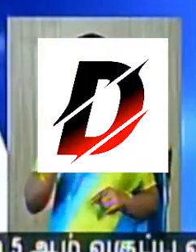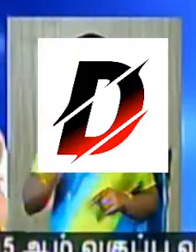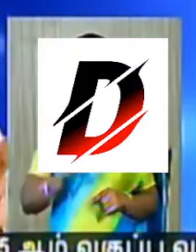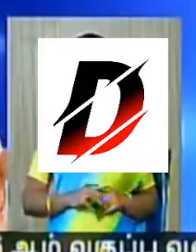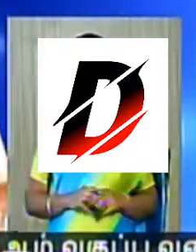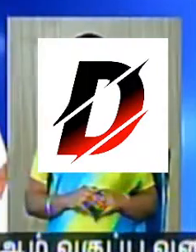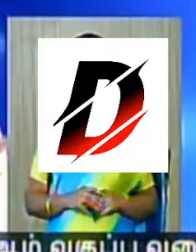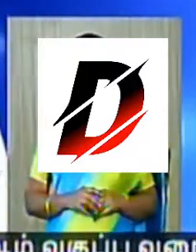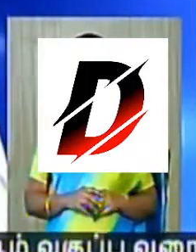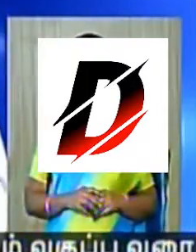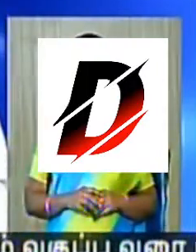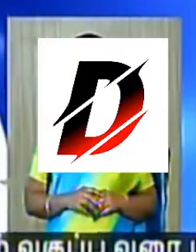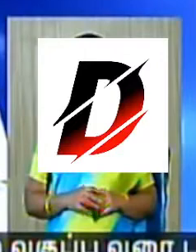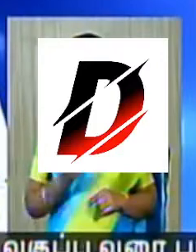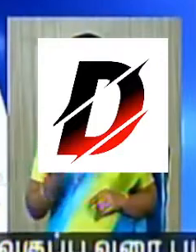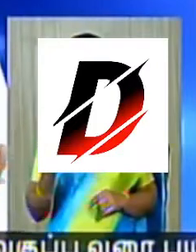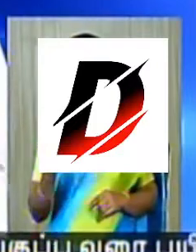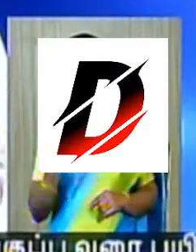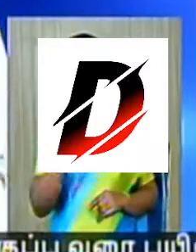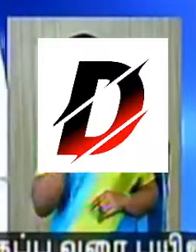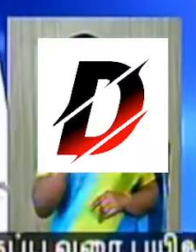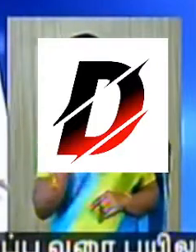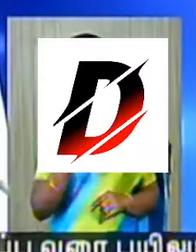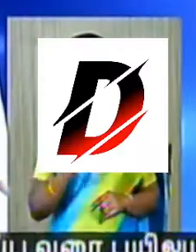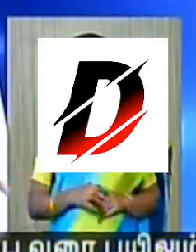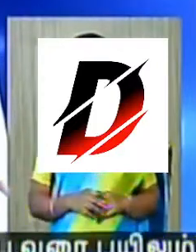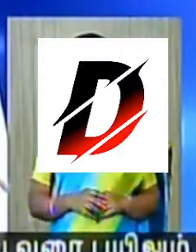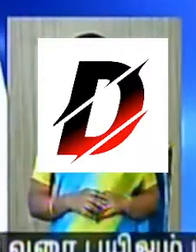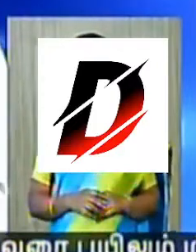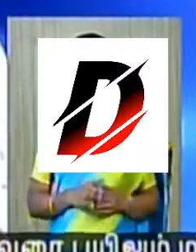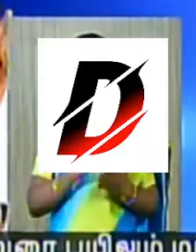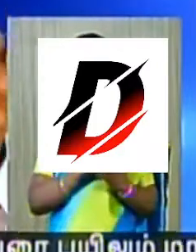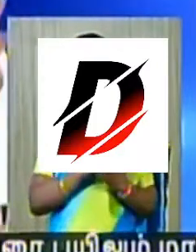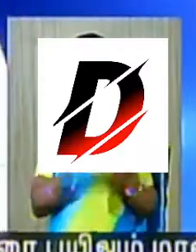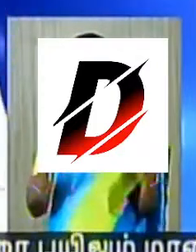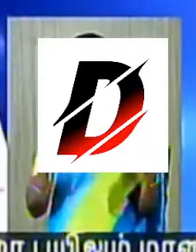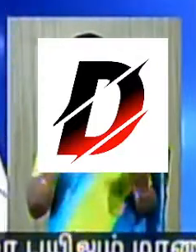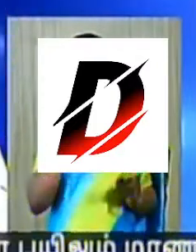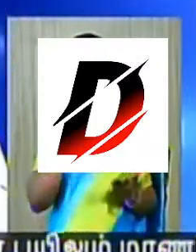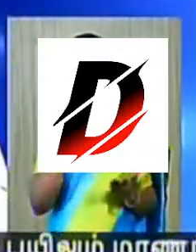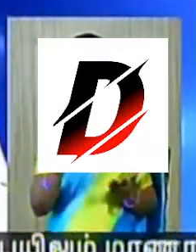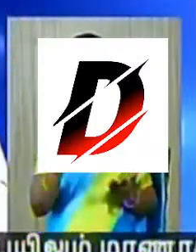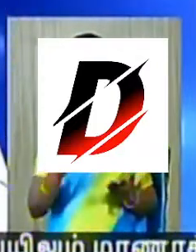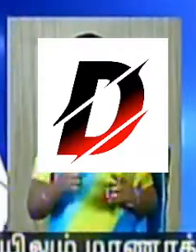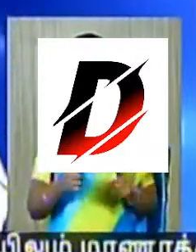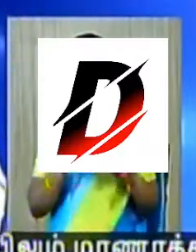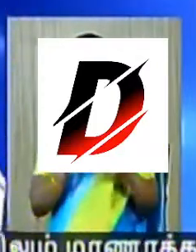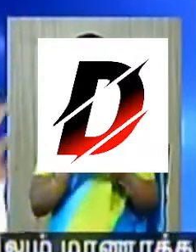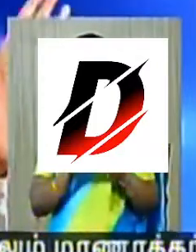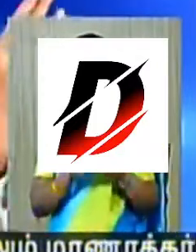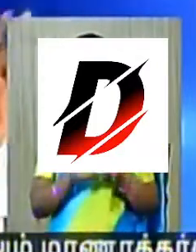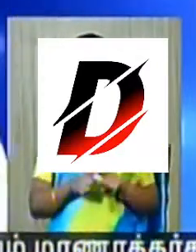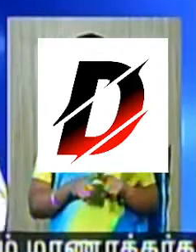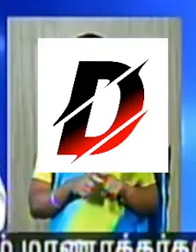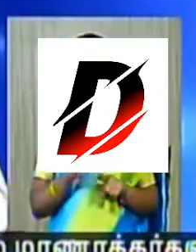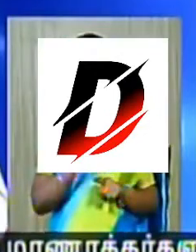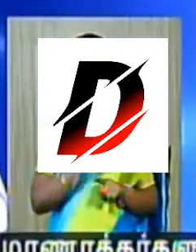உங்களை எளிமையாக இருக்கிறதுக்கு எக்ஸுக்கு முன்னால் இருக்கக்கூடிய நம்பர் அப்படின்வாங்க. அது கரெக்டாக தெளிவாக சொல்லணும் அப்படின்னா எக்ஸின்